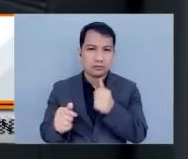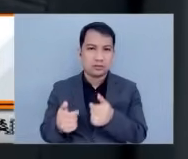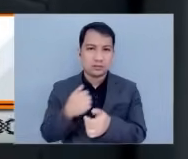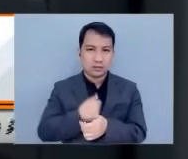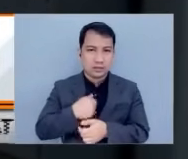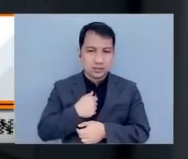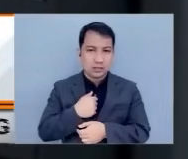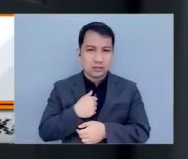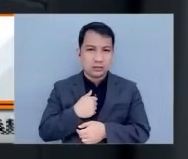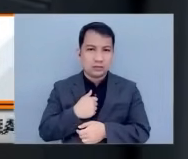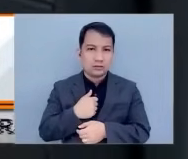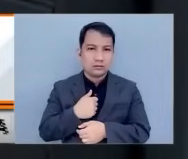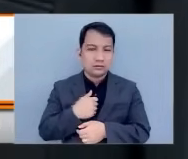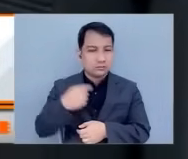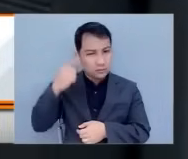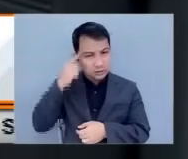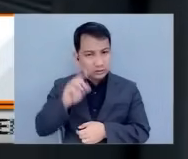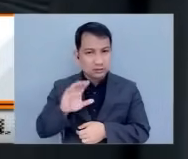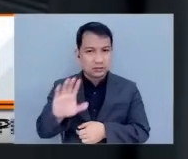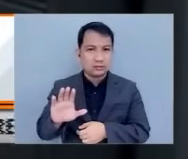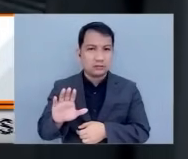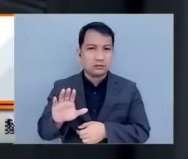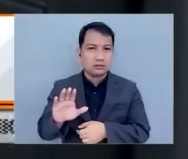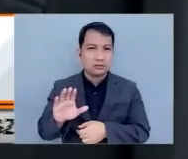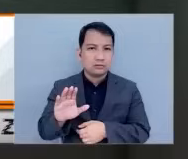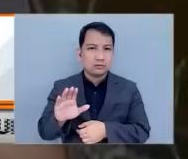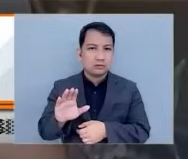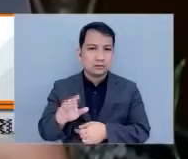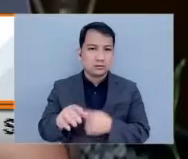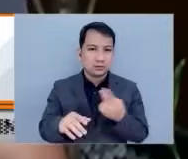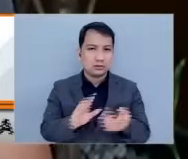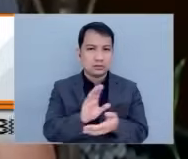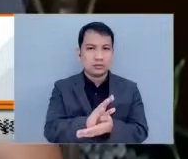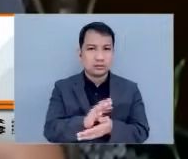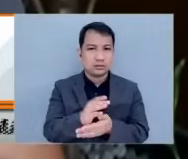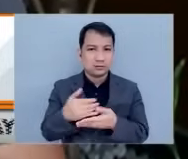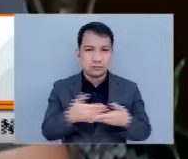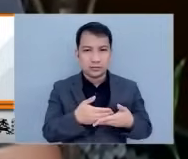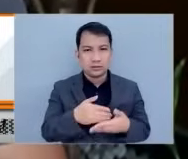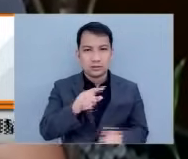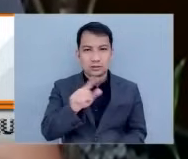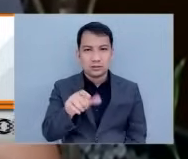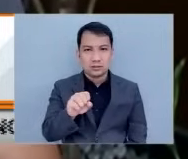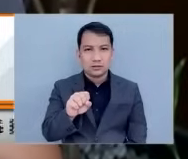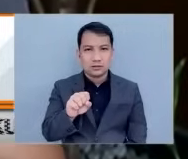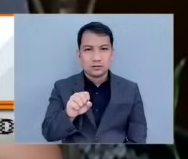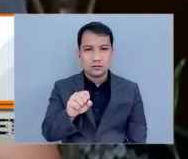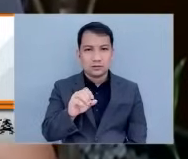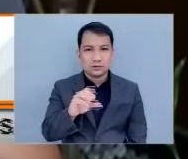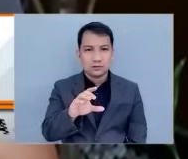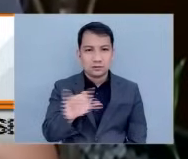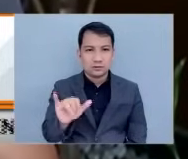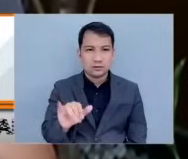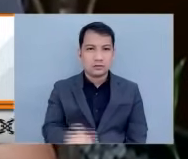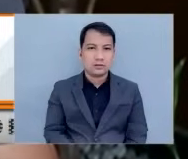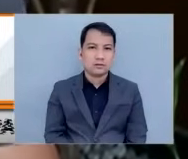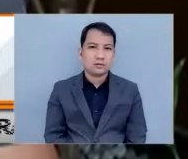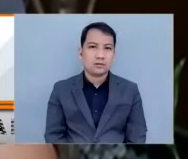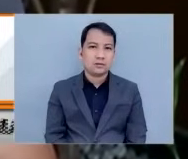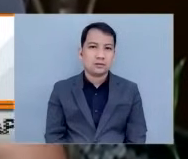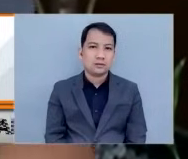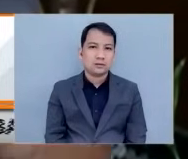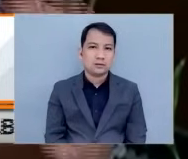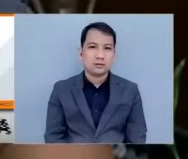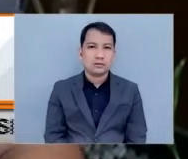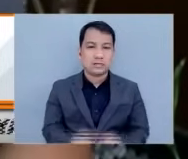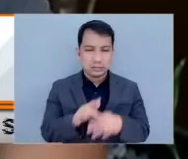at inakala lang daw nito na ipinamimigay na si Baby Zoe. Nalungkot siya kasi nung kinakuha ko na yung baby ko. Oo, nalungkot din siya.